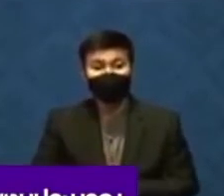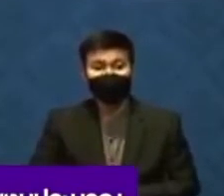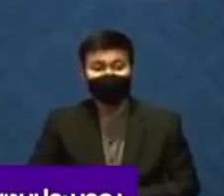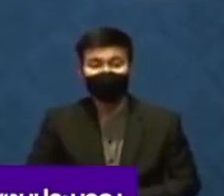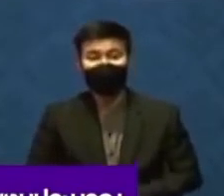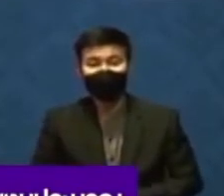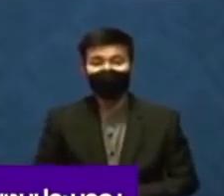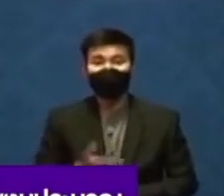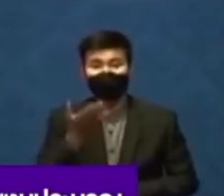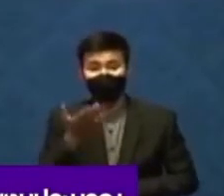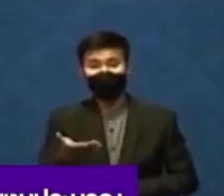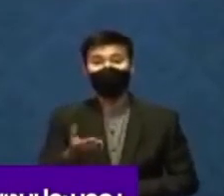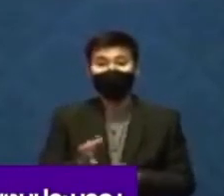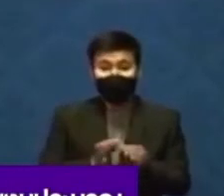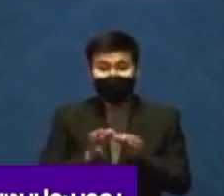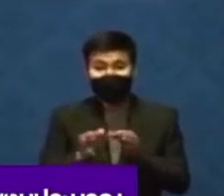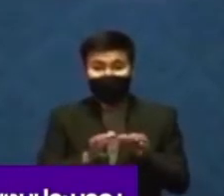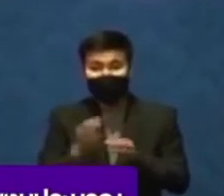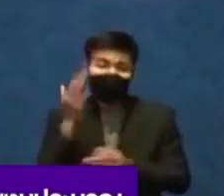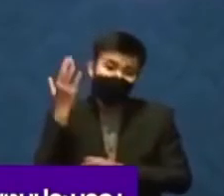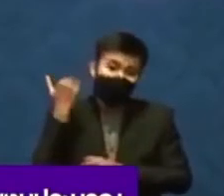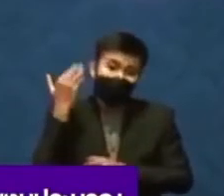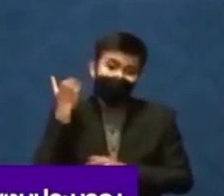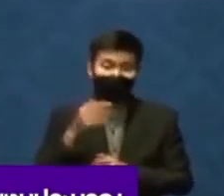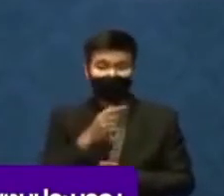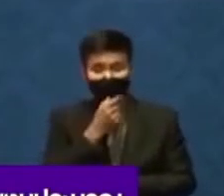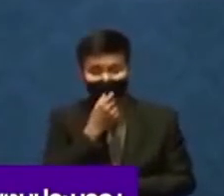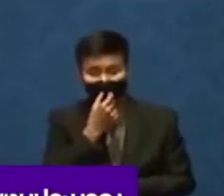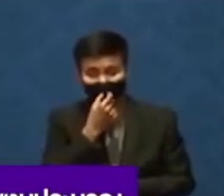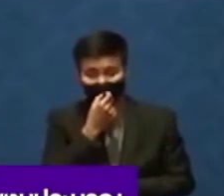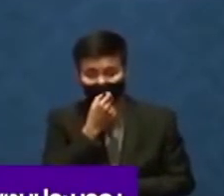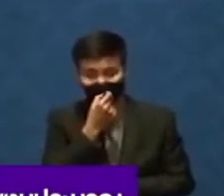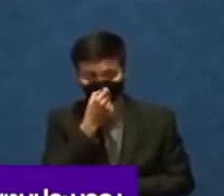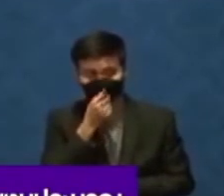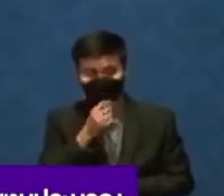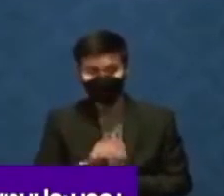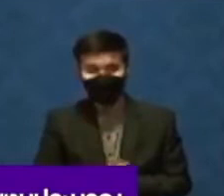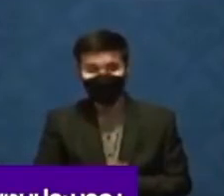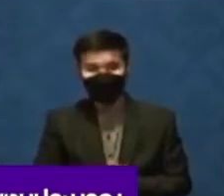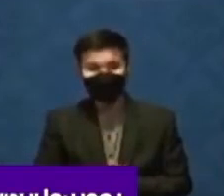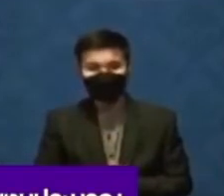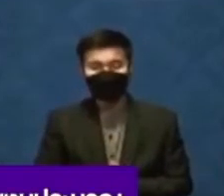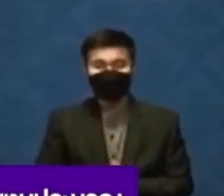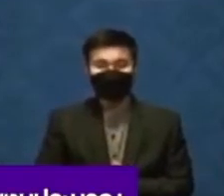ผู้อภิปรายเมื่อสักครู่เนี่ยไม่มีชื่อมาก่อนเลยนะ